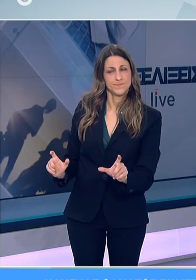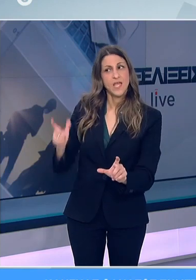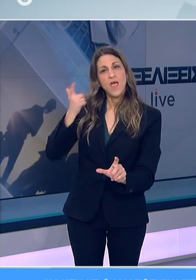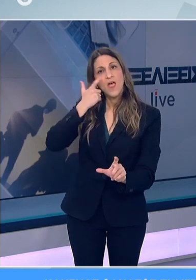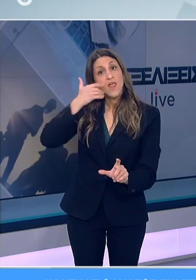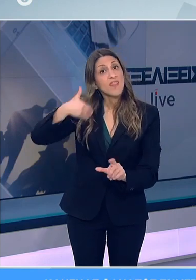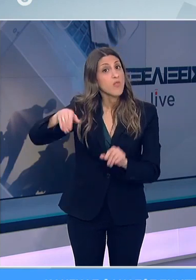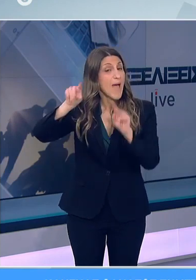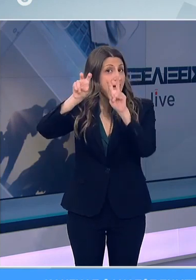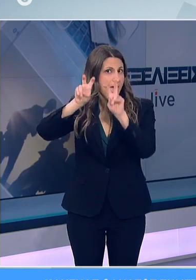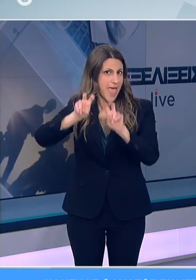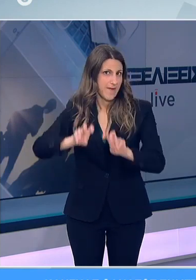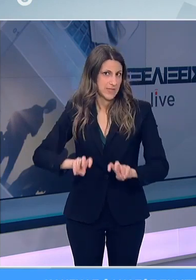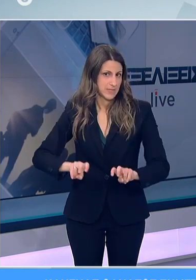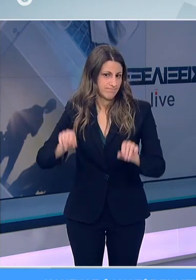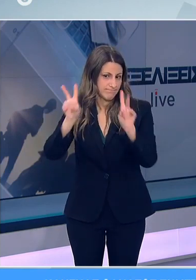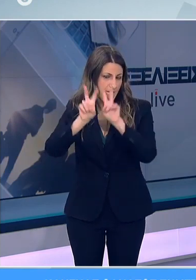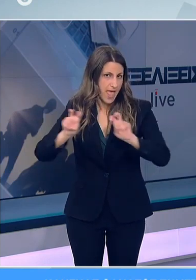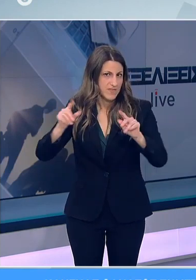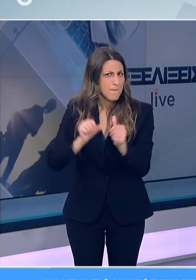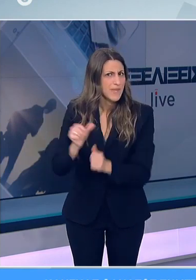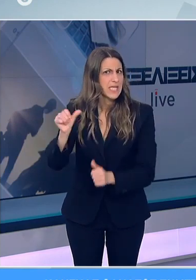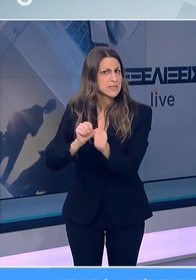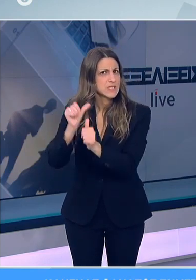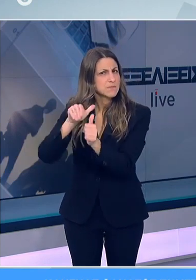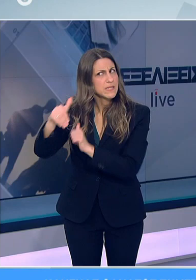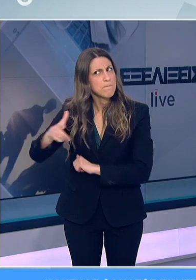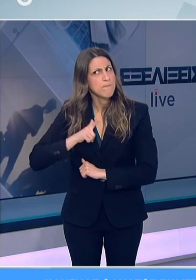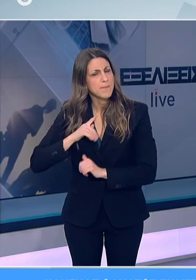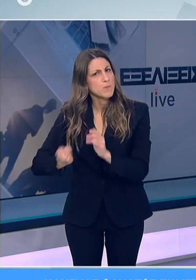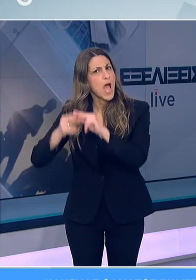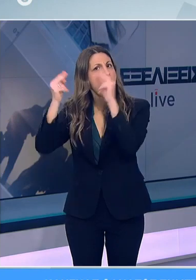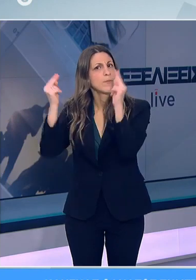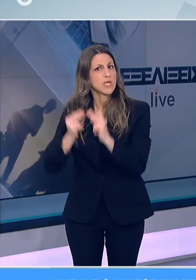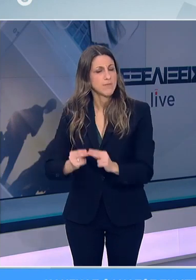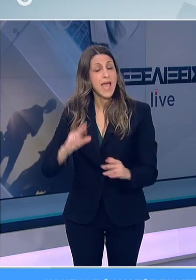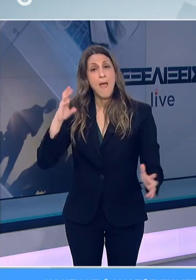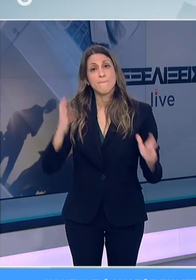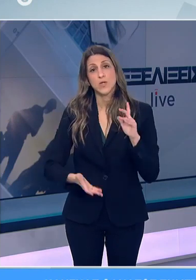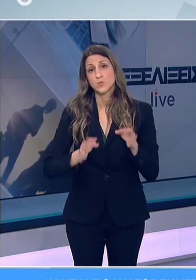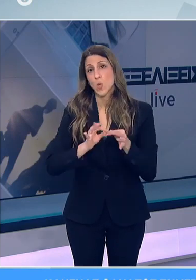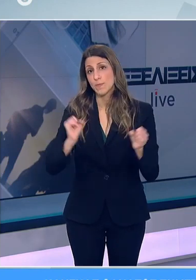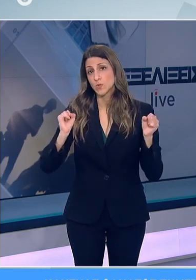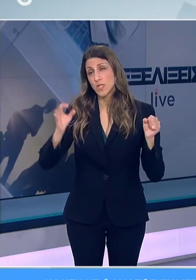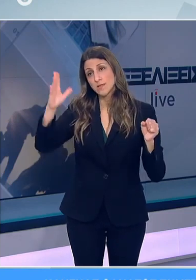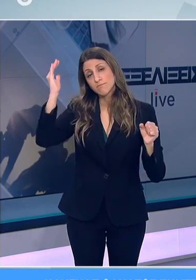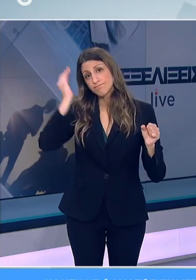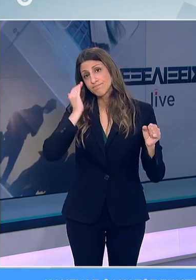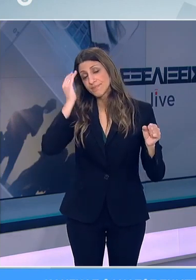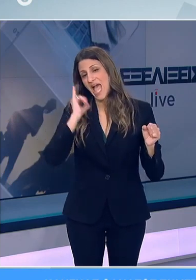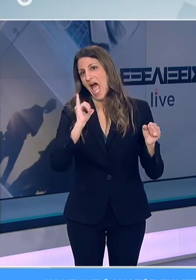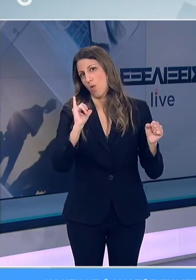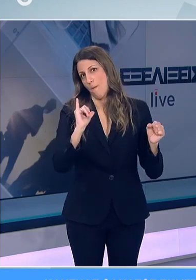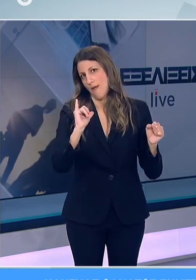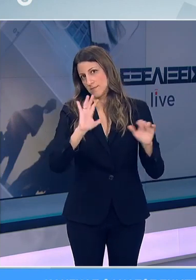δούμε στις μελέτες που θα ακολουθήσουν τις επόμενους μήνες. Νομίζω ο Παγκόσμιος Οργανισμός Υγείας διατηρεί την επιφυλάξη του, γιατί θέλει να μιλάει πάντα